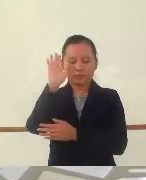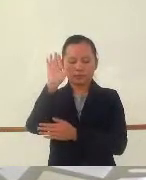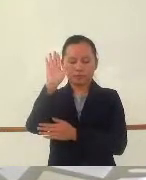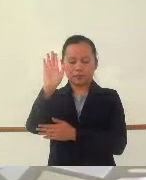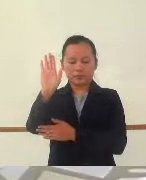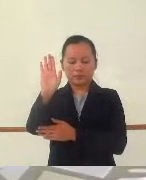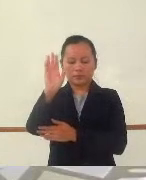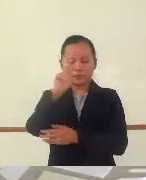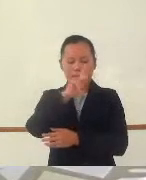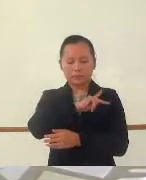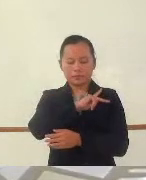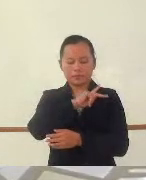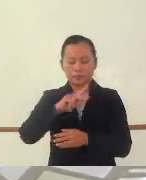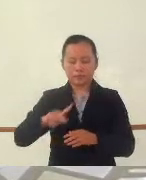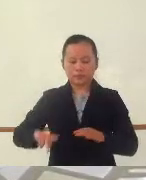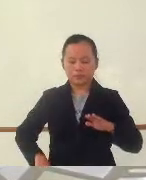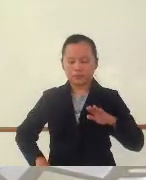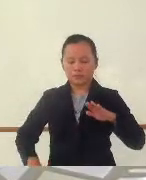Datanglah